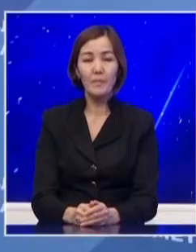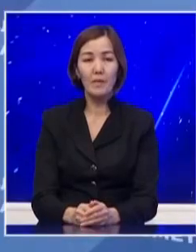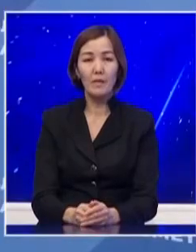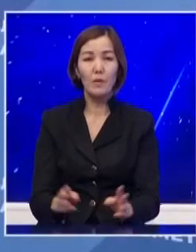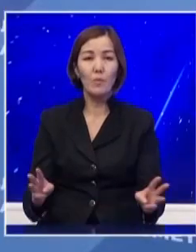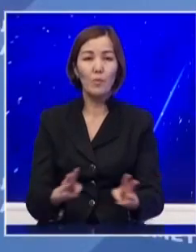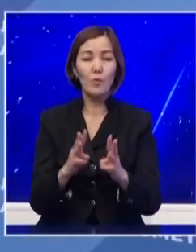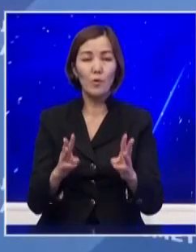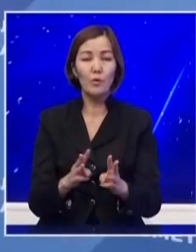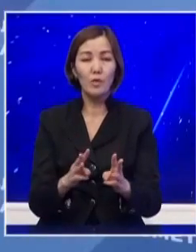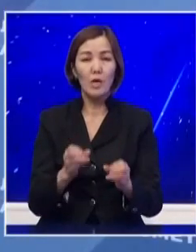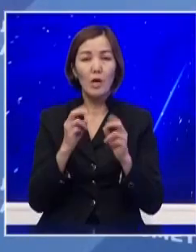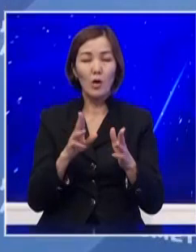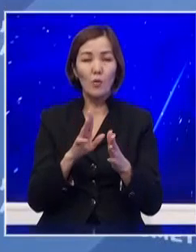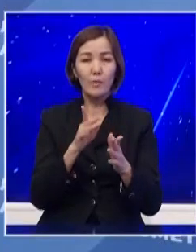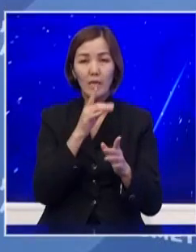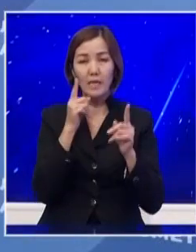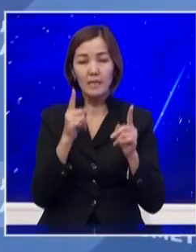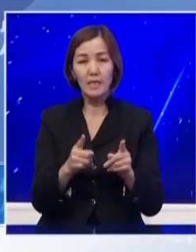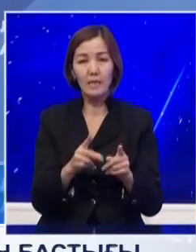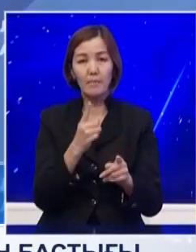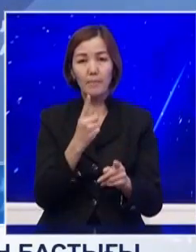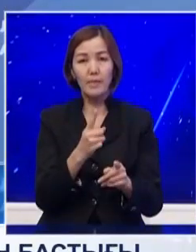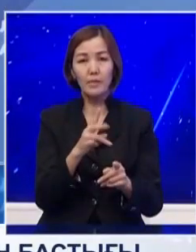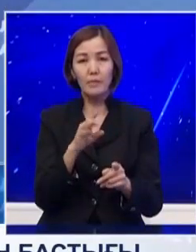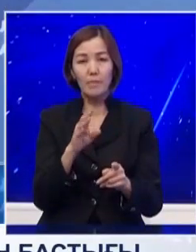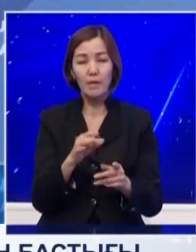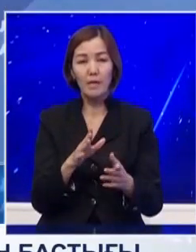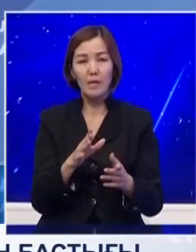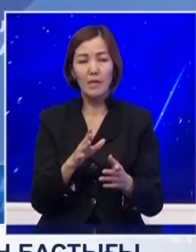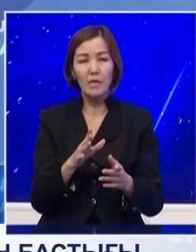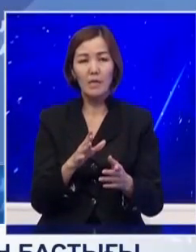Өрт қауіпті кезең ағымдағы жылдың наурызынан қараша